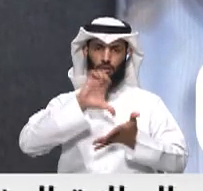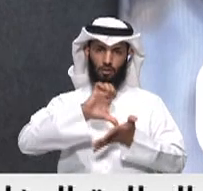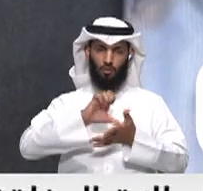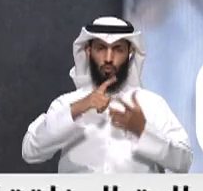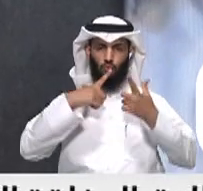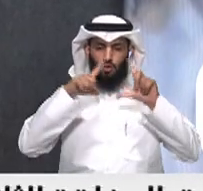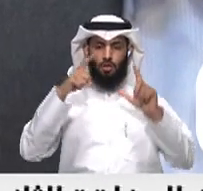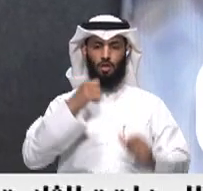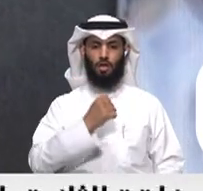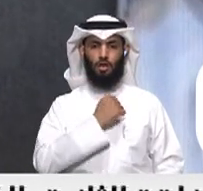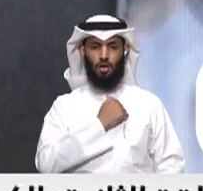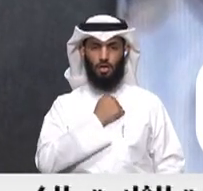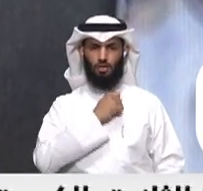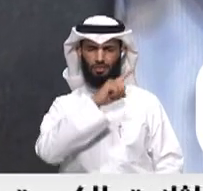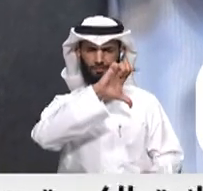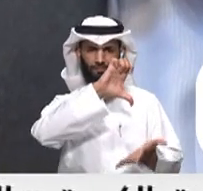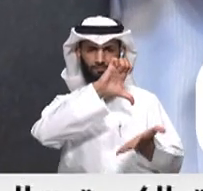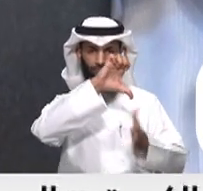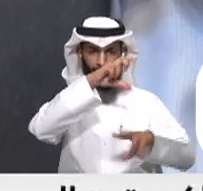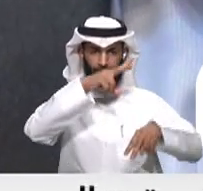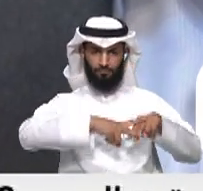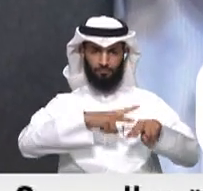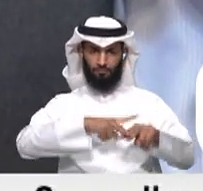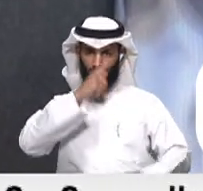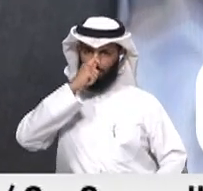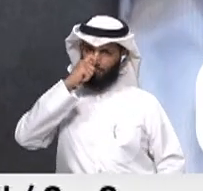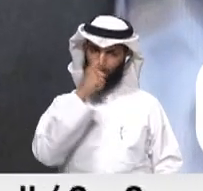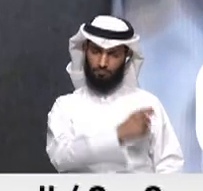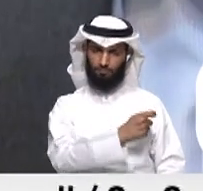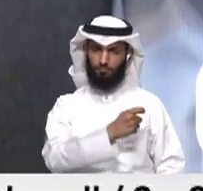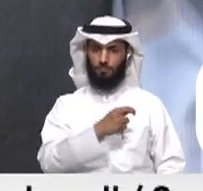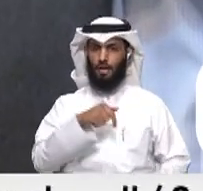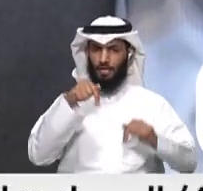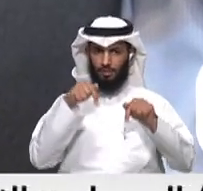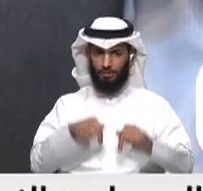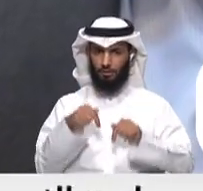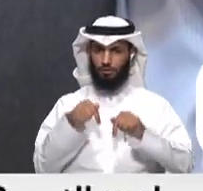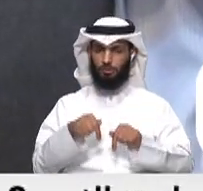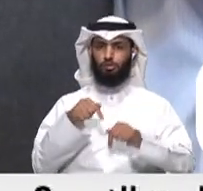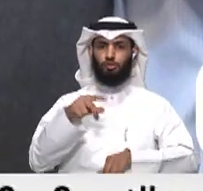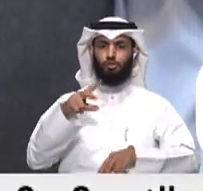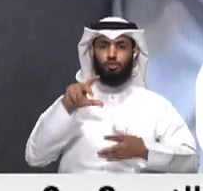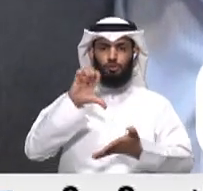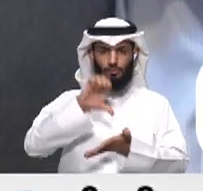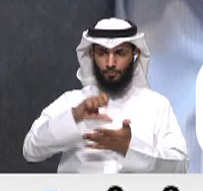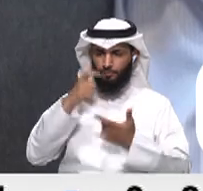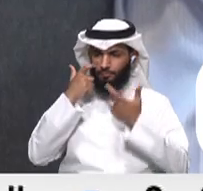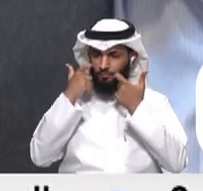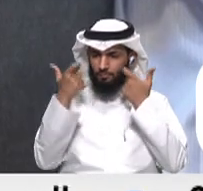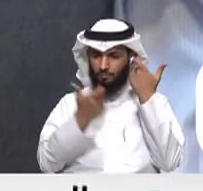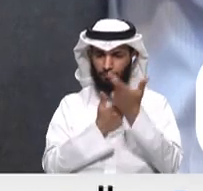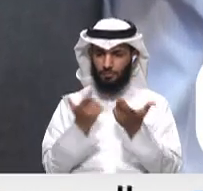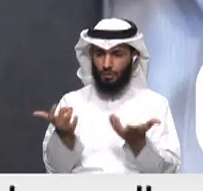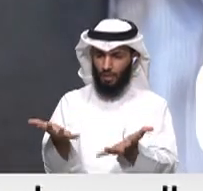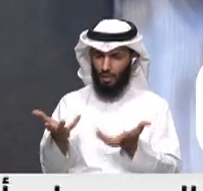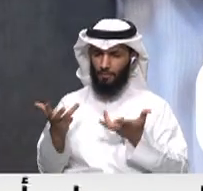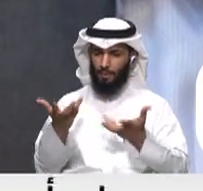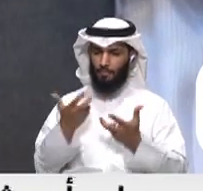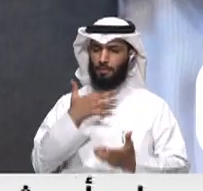على هذا الاعتداء، وهي الآن بصدد تقييم الاعتداء